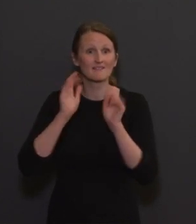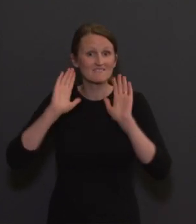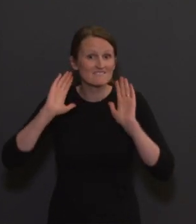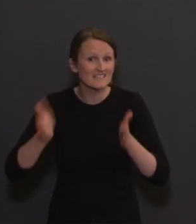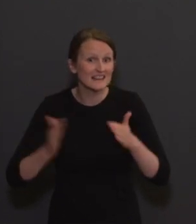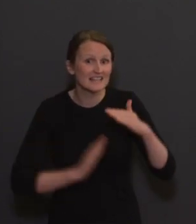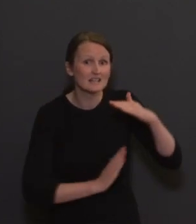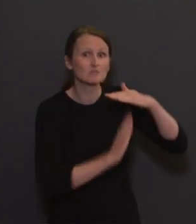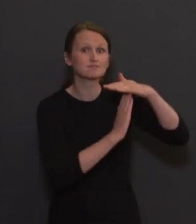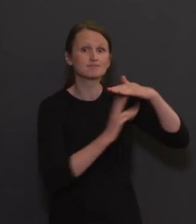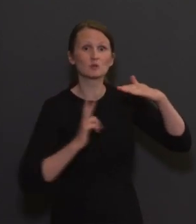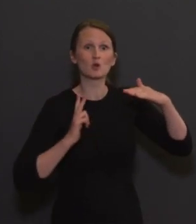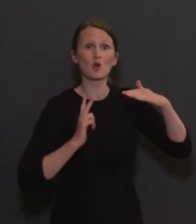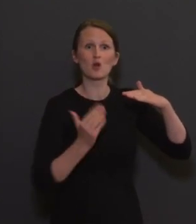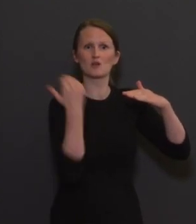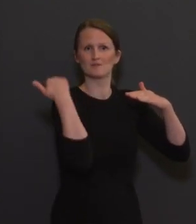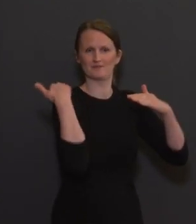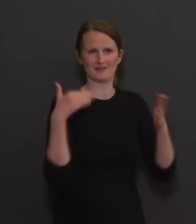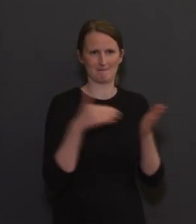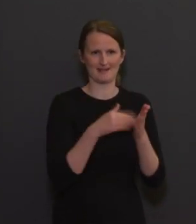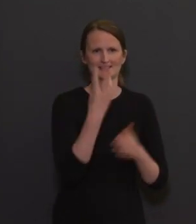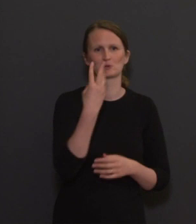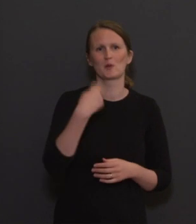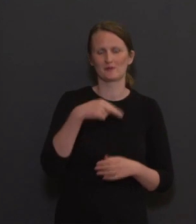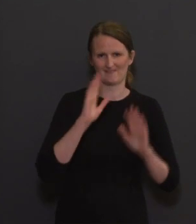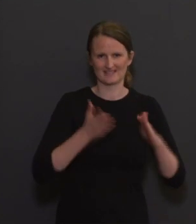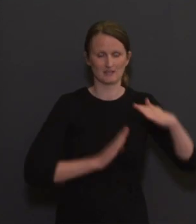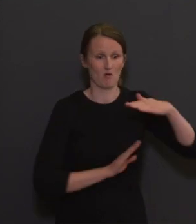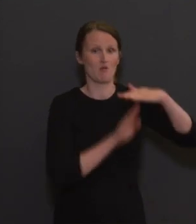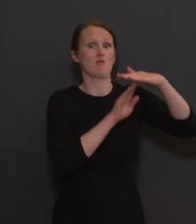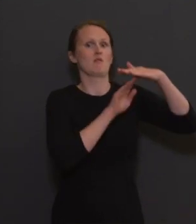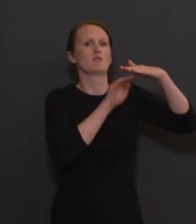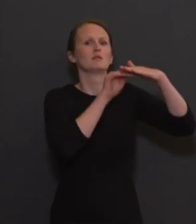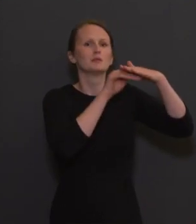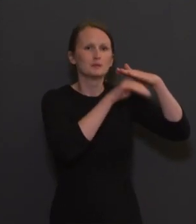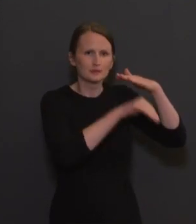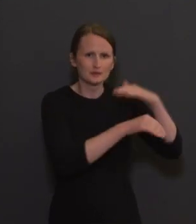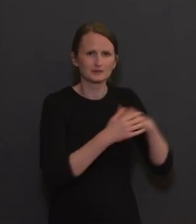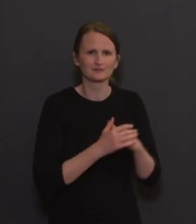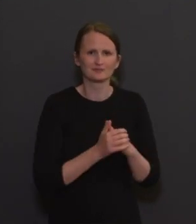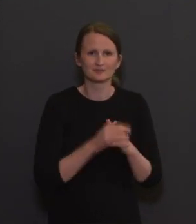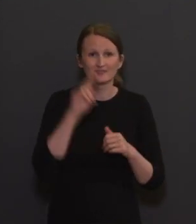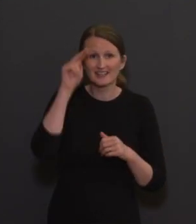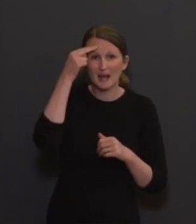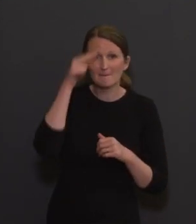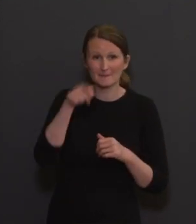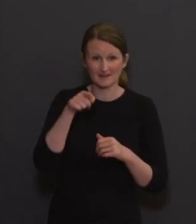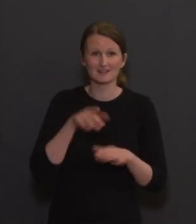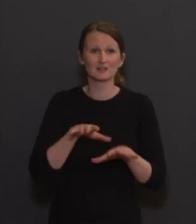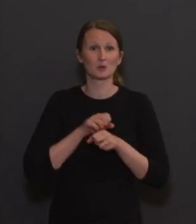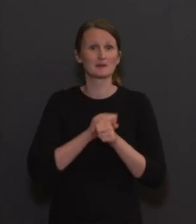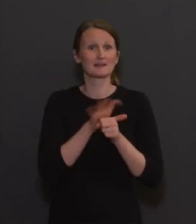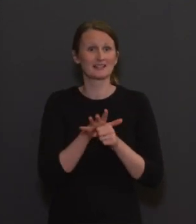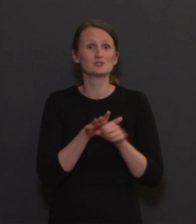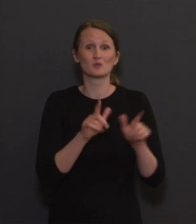mardi 3 novembre, c'est-à-dire une semaine après le pic des contaminations. Ce 3 novembre,